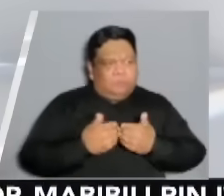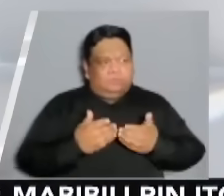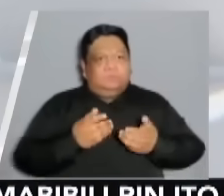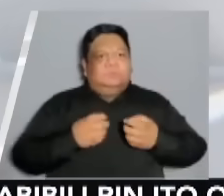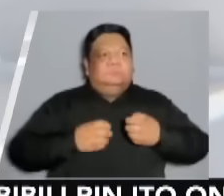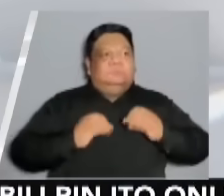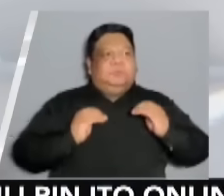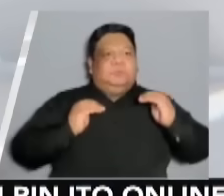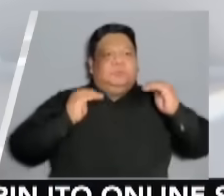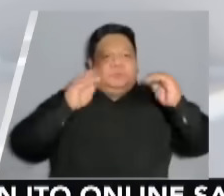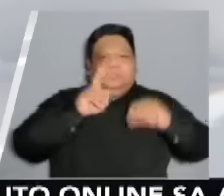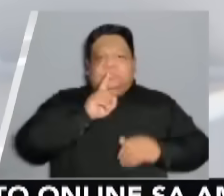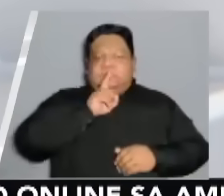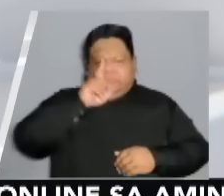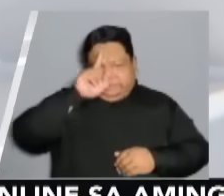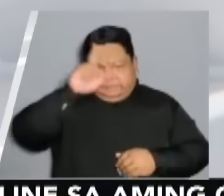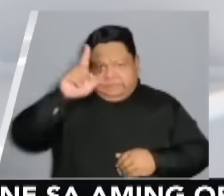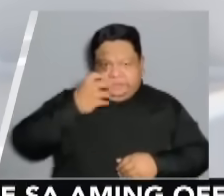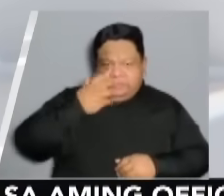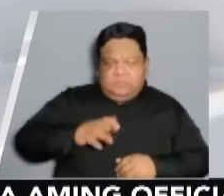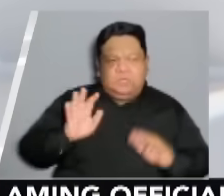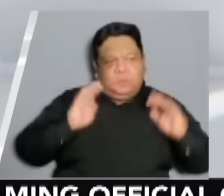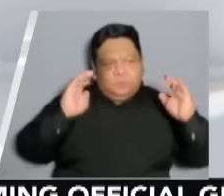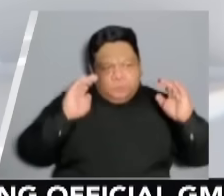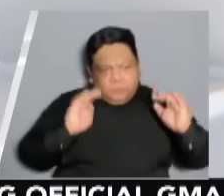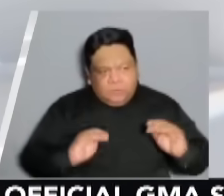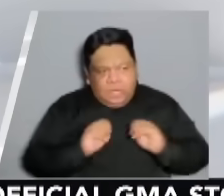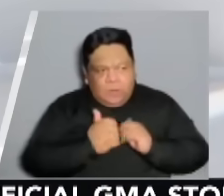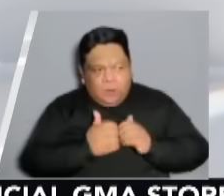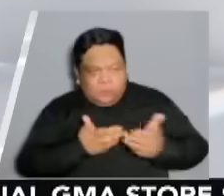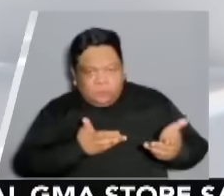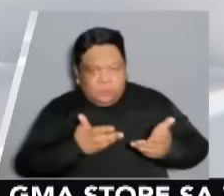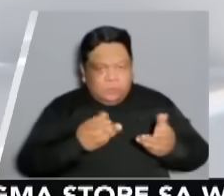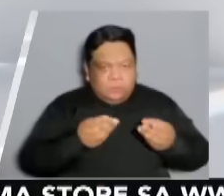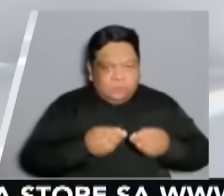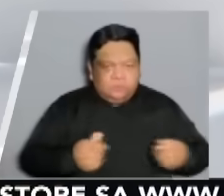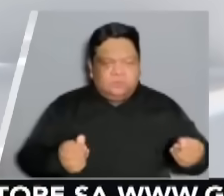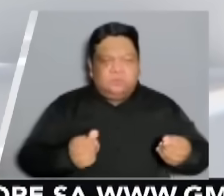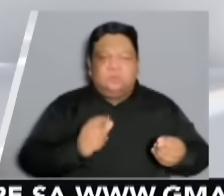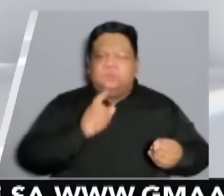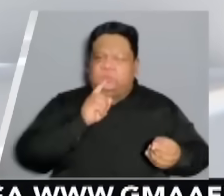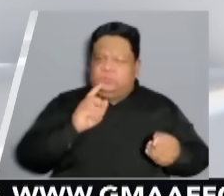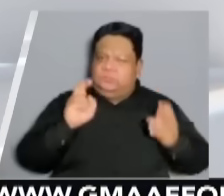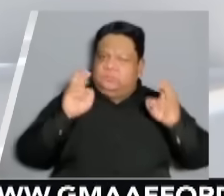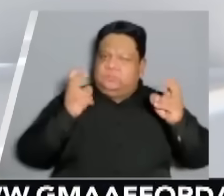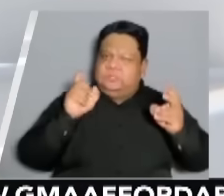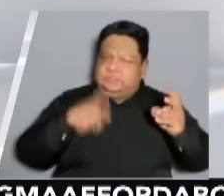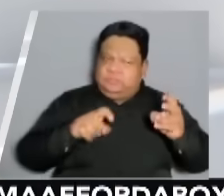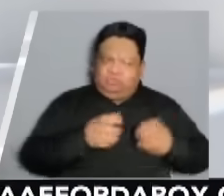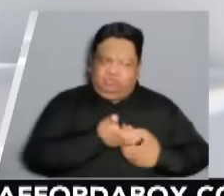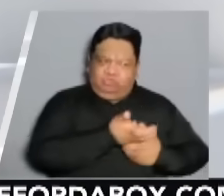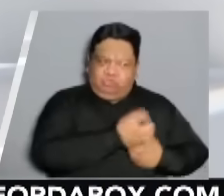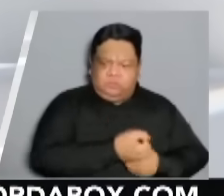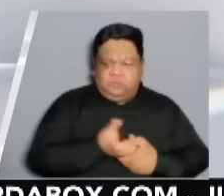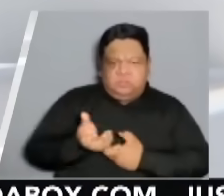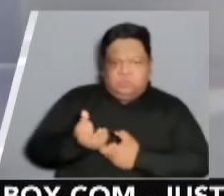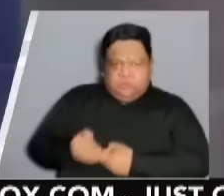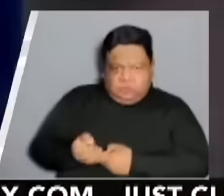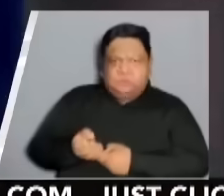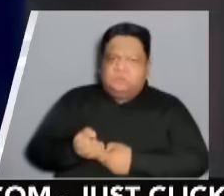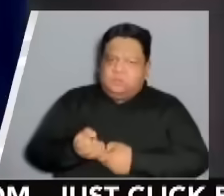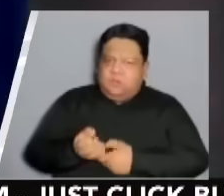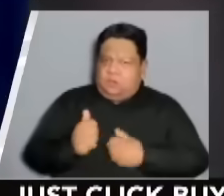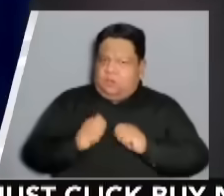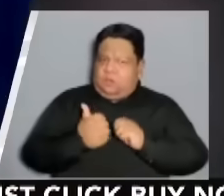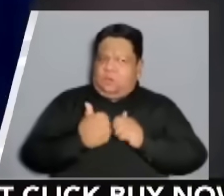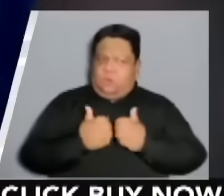panig. Binanggit din ang pangangailangang ibalik ang tiwala at kumpiyansa sa isa't isa at lumikha ng mga kondisyong pabor sa dialogo.